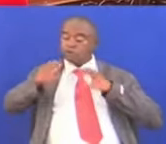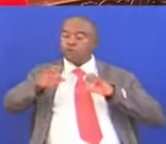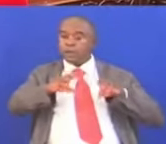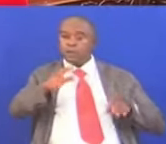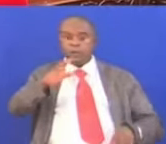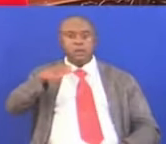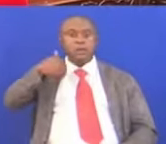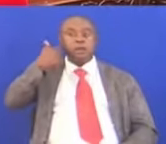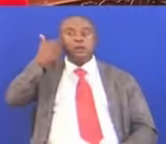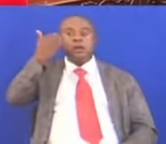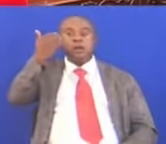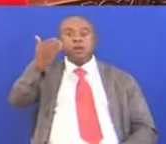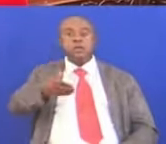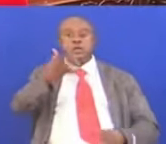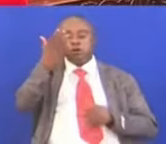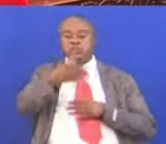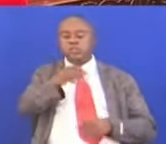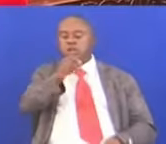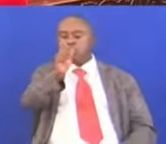yiya